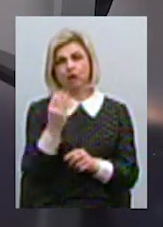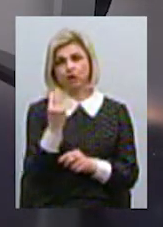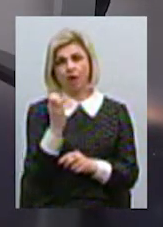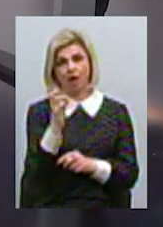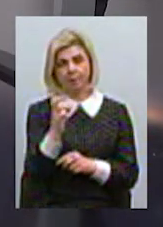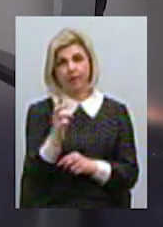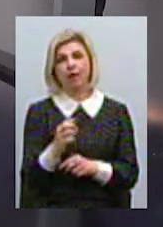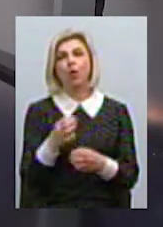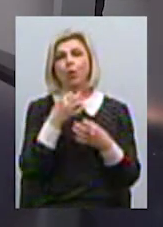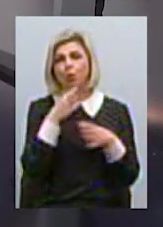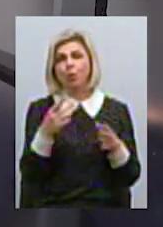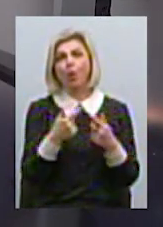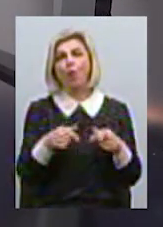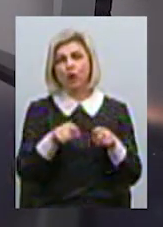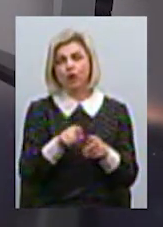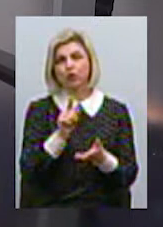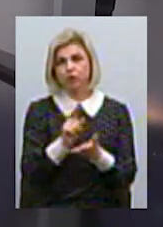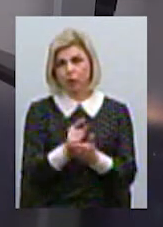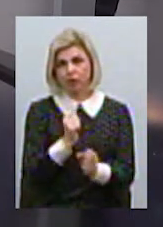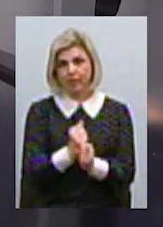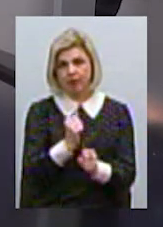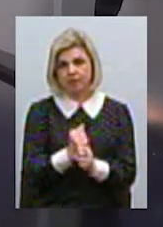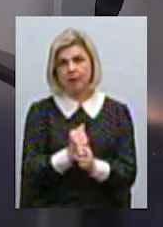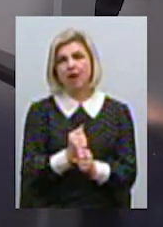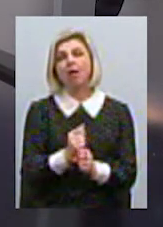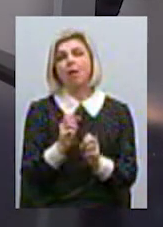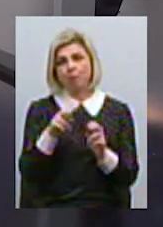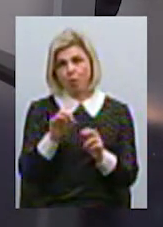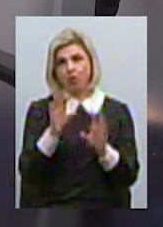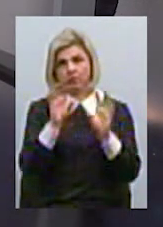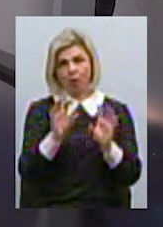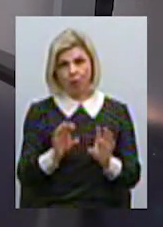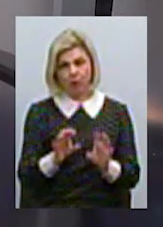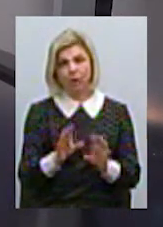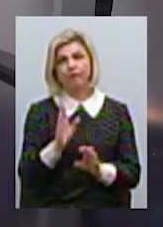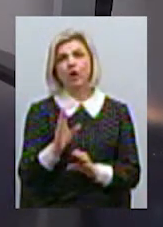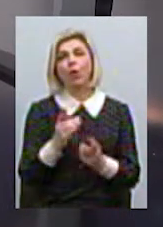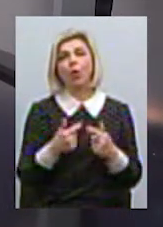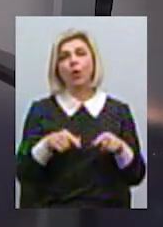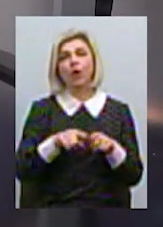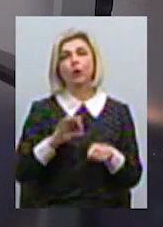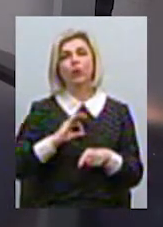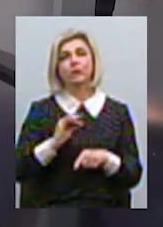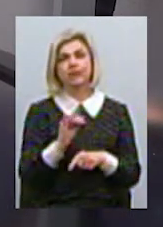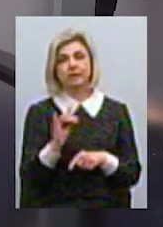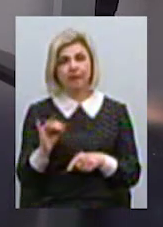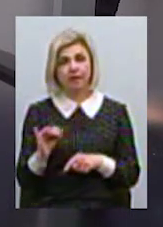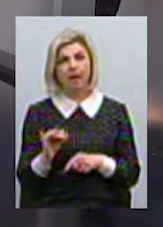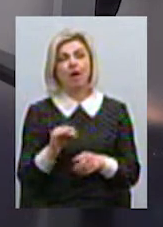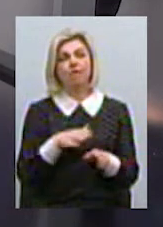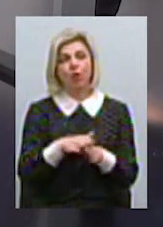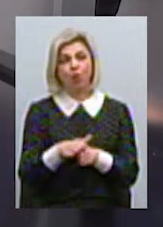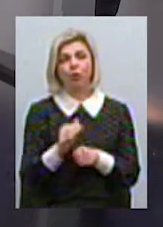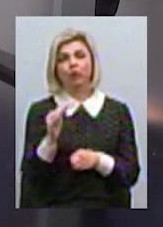зазначити, що будь-який орган повинен працювати в межах і спосіб, передбачений законодавством. Органи юстиції в даному випадку виконували